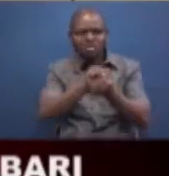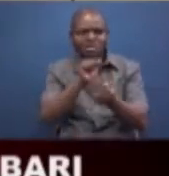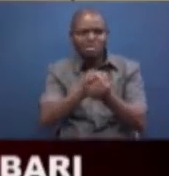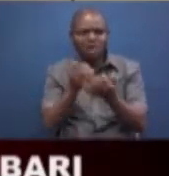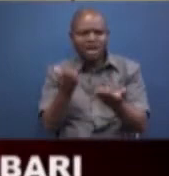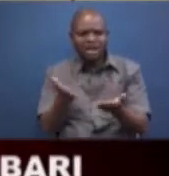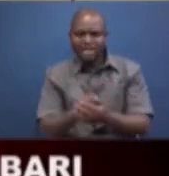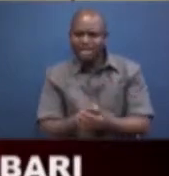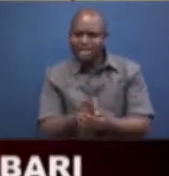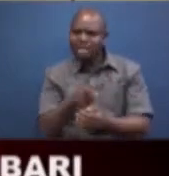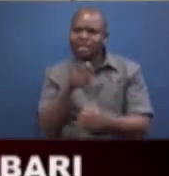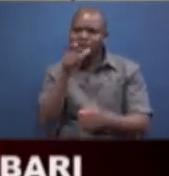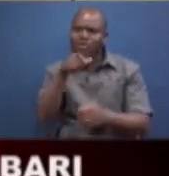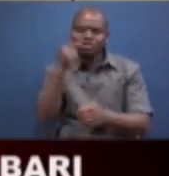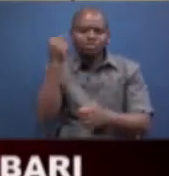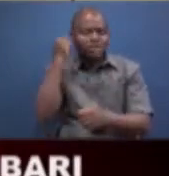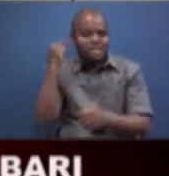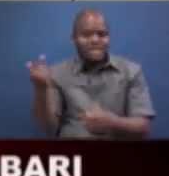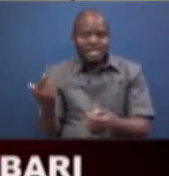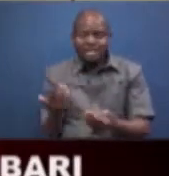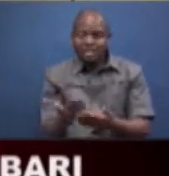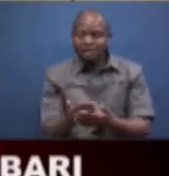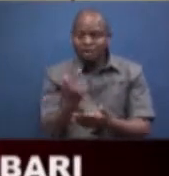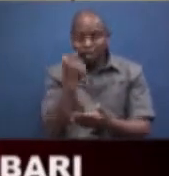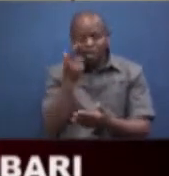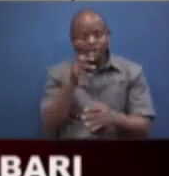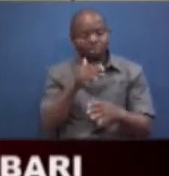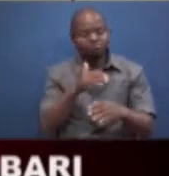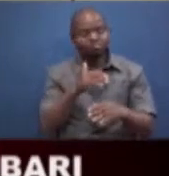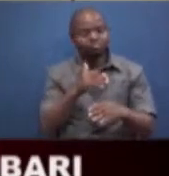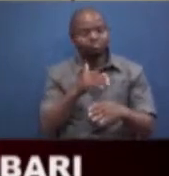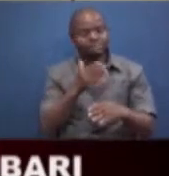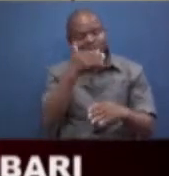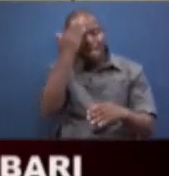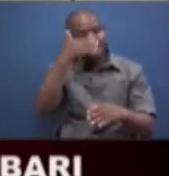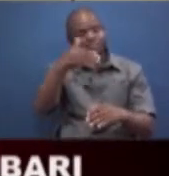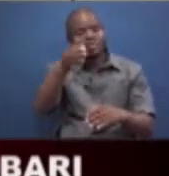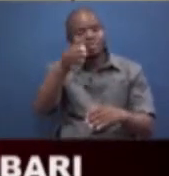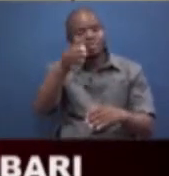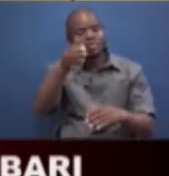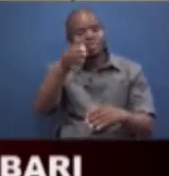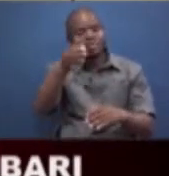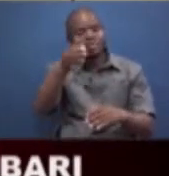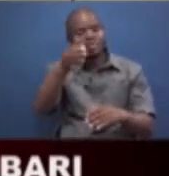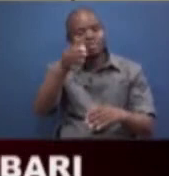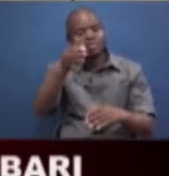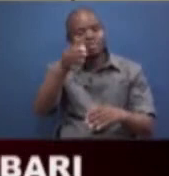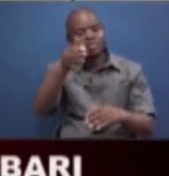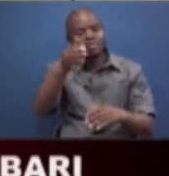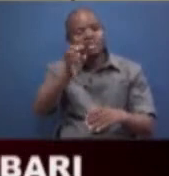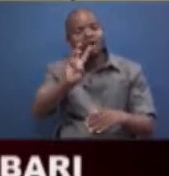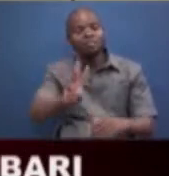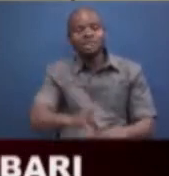mambo ili watu wasikie na waone mwelekeo wa serikali tunakoelekea.